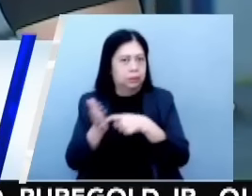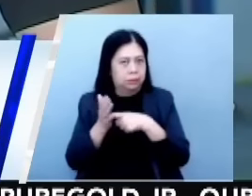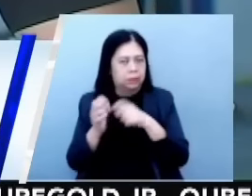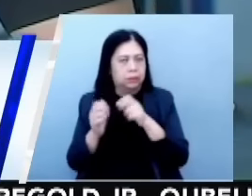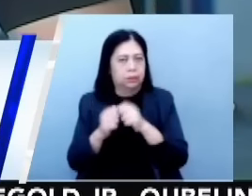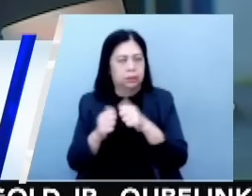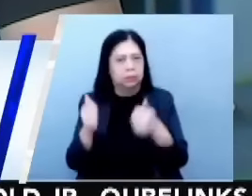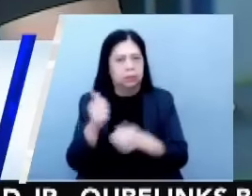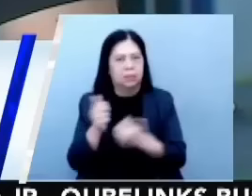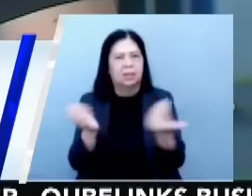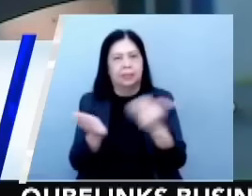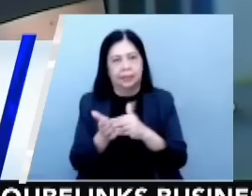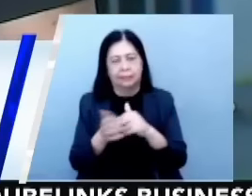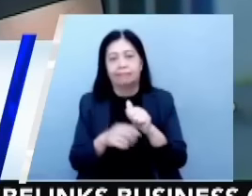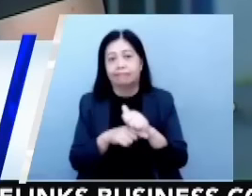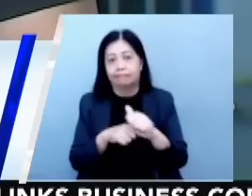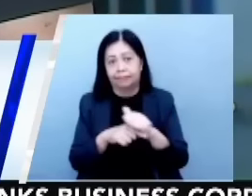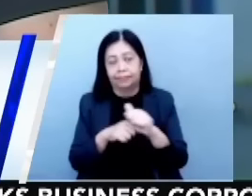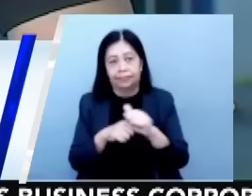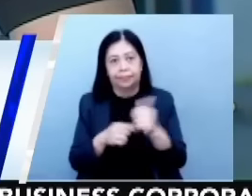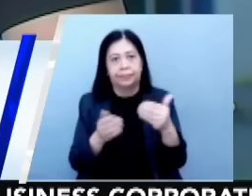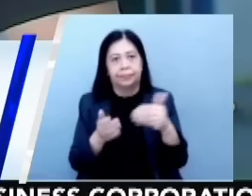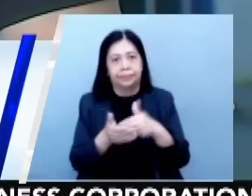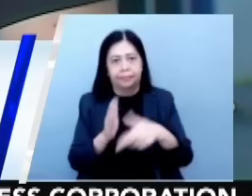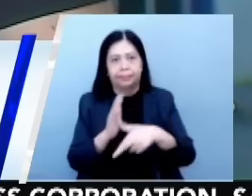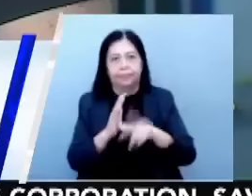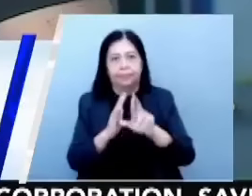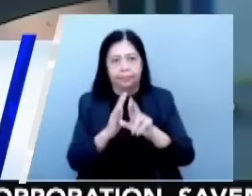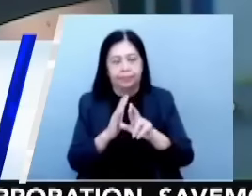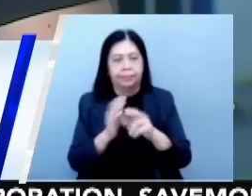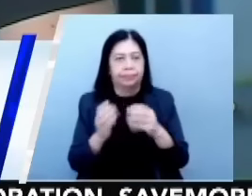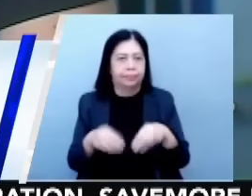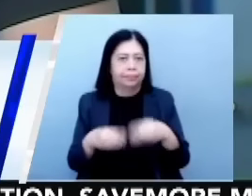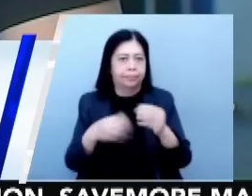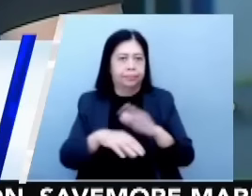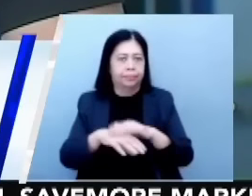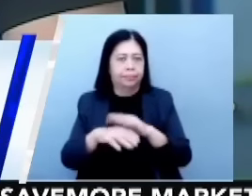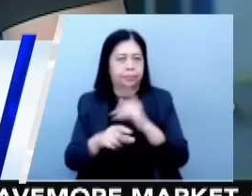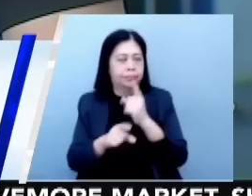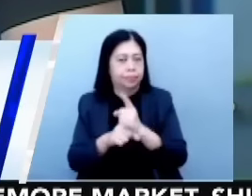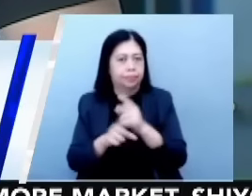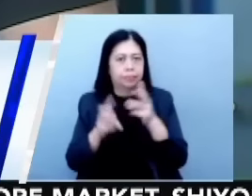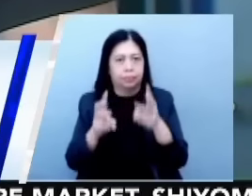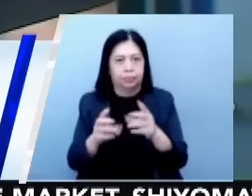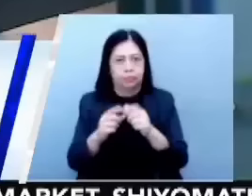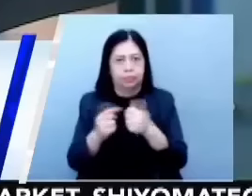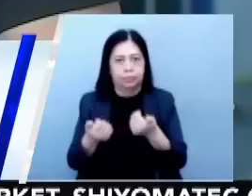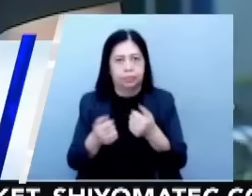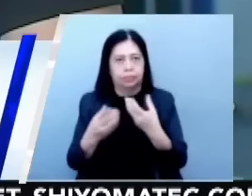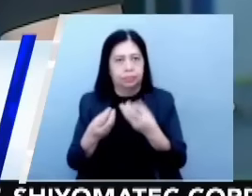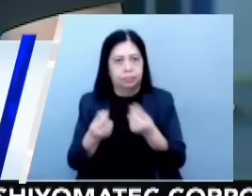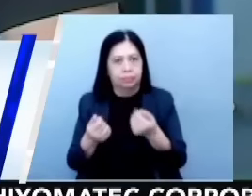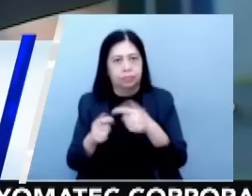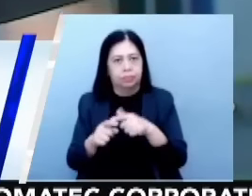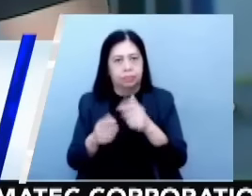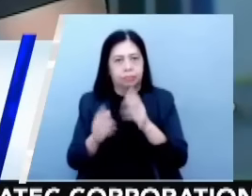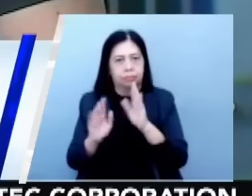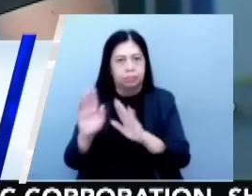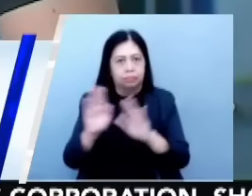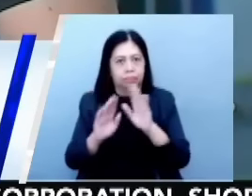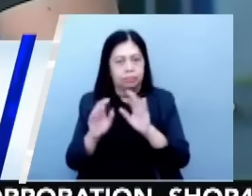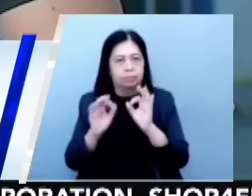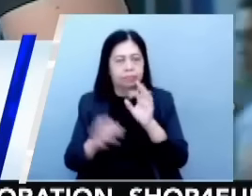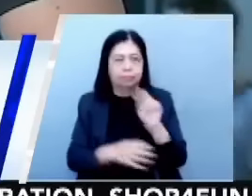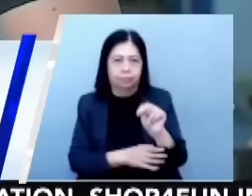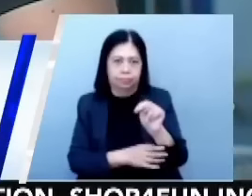sa training or refresher course at bigyan ng paalala sa tamang pagresponde sa ganitong mga insidente kung kinakailangan. Para